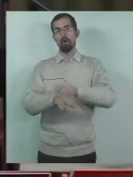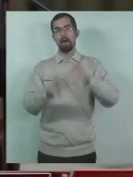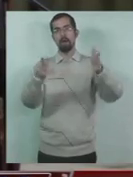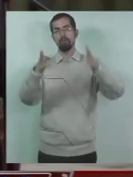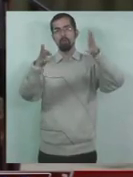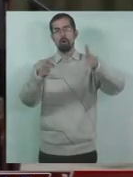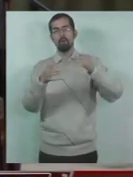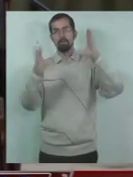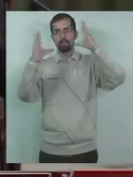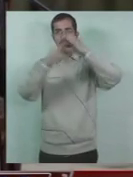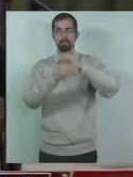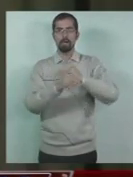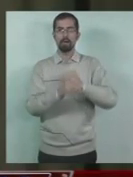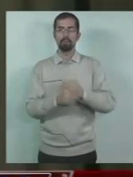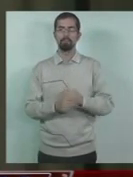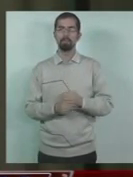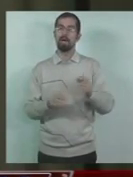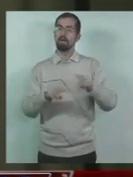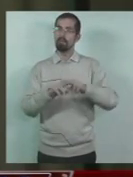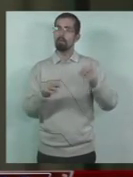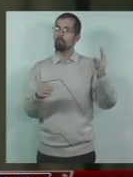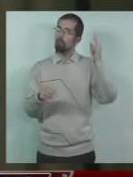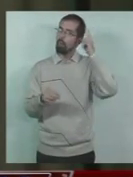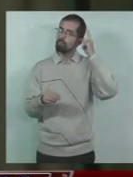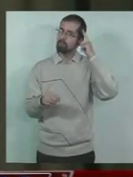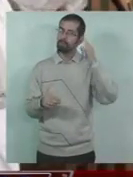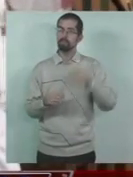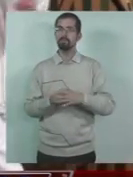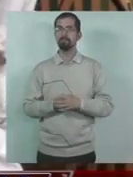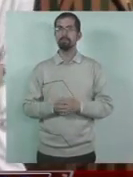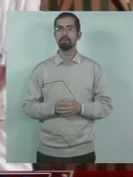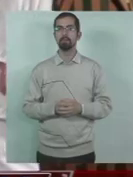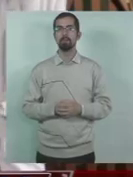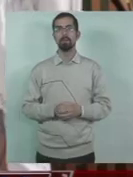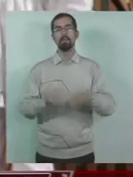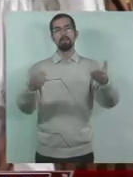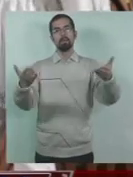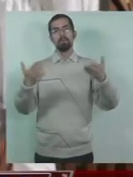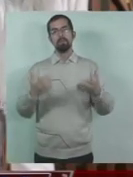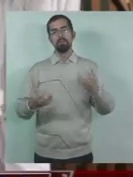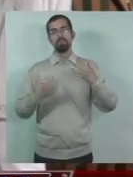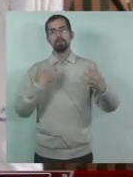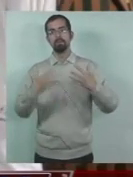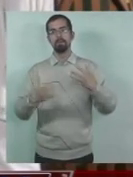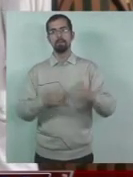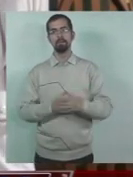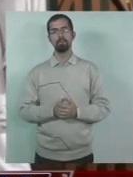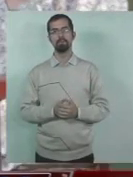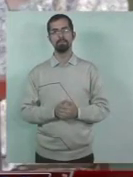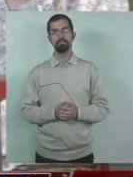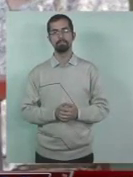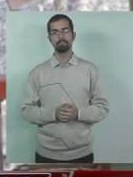ora 19, așa cum am mai obișnuit, să aducem un spectacol de teatru, de data